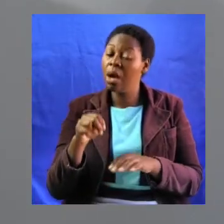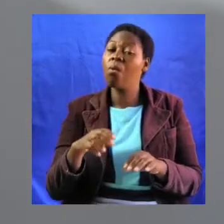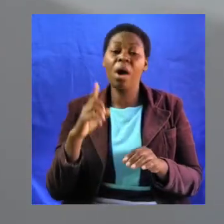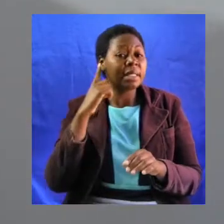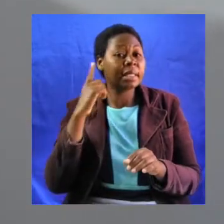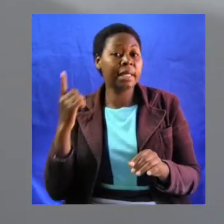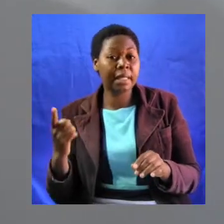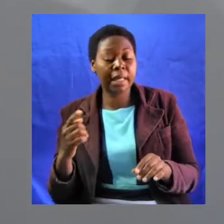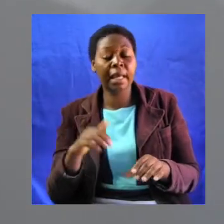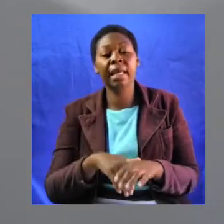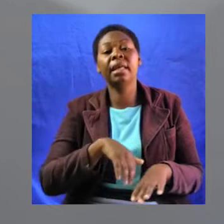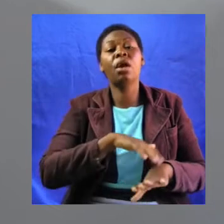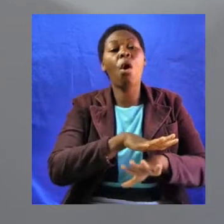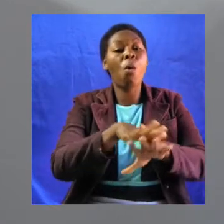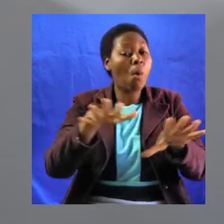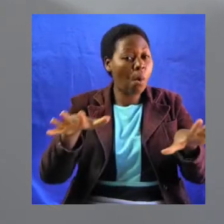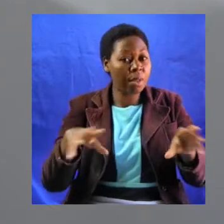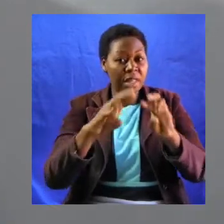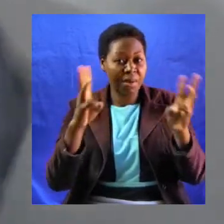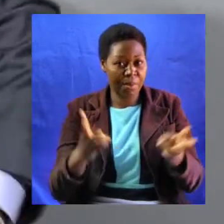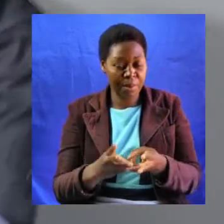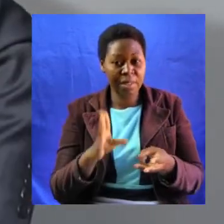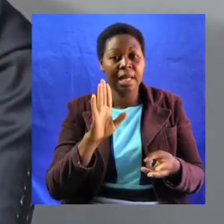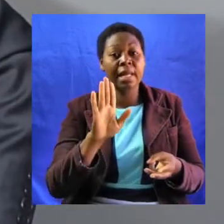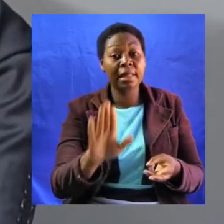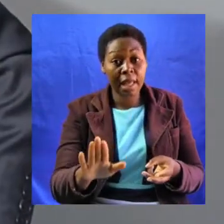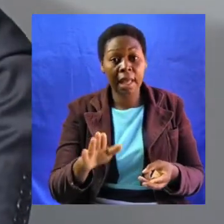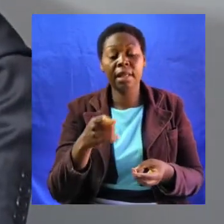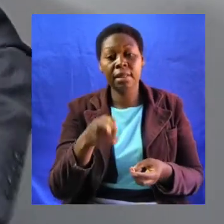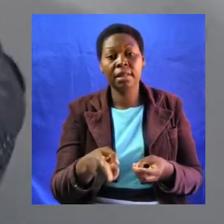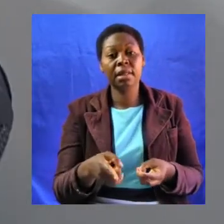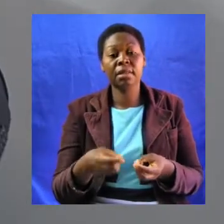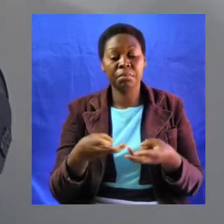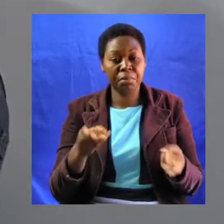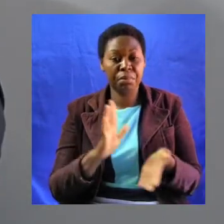yese yakashamisika. Hanzi never hidden. Vakashamisika even wangari